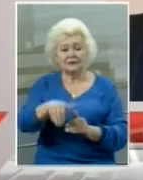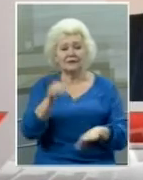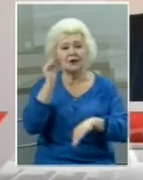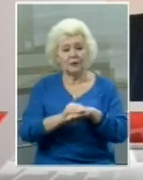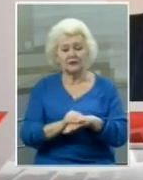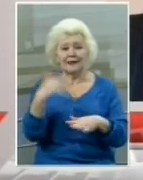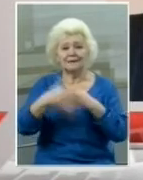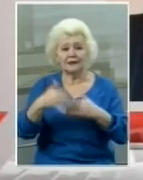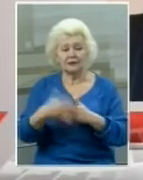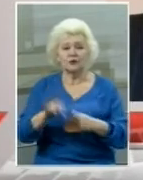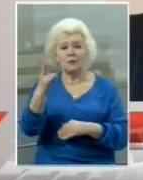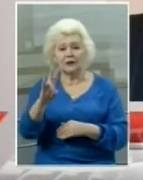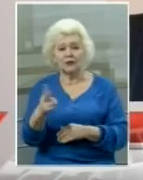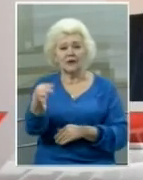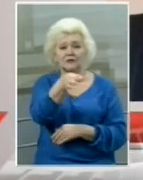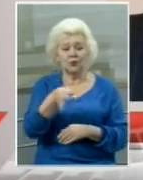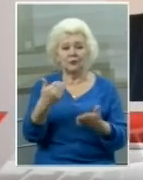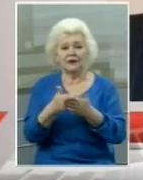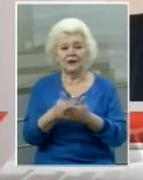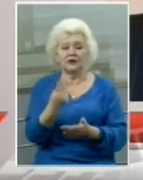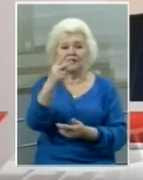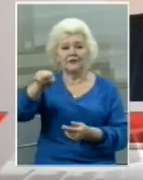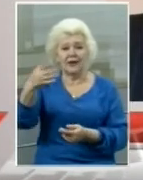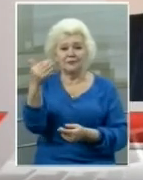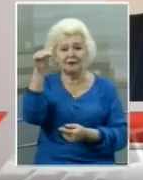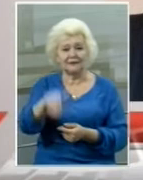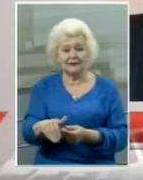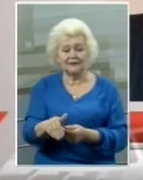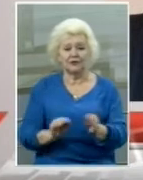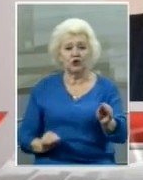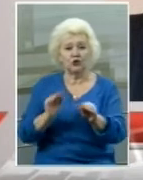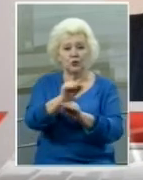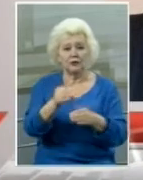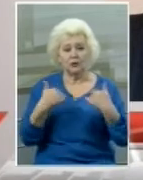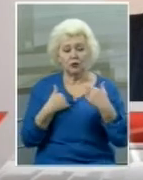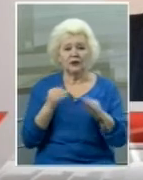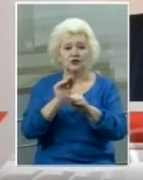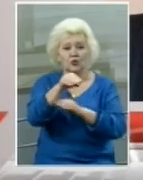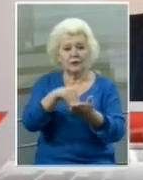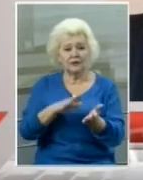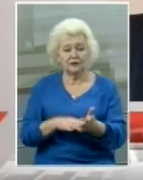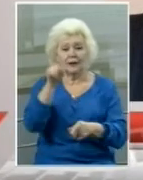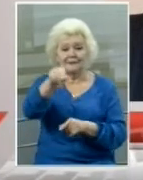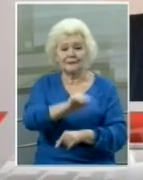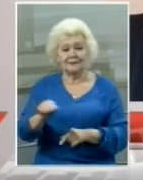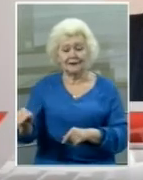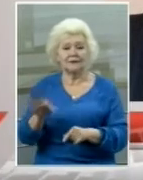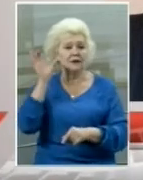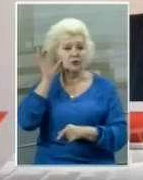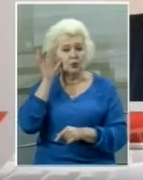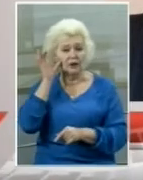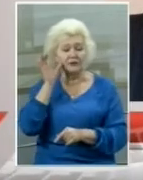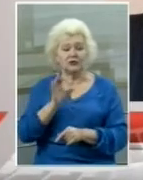фактично з Херсонської і Миколаївської області десь по 2,5 тисячі ще додатково в нас дореєструвалися. Це якраз діти,